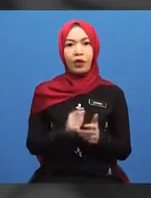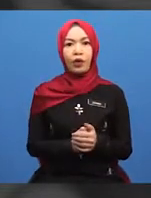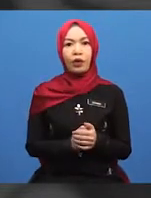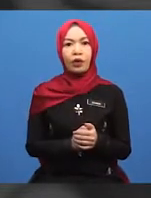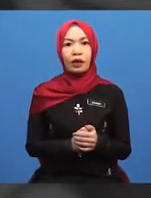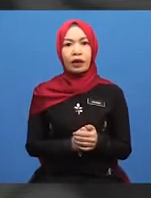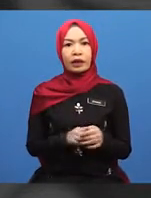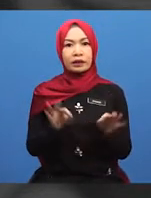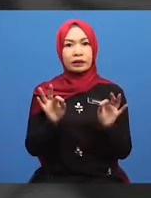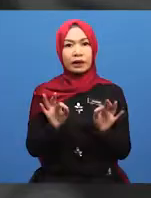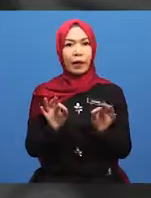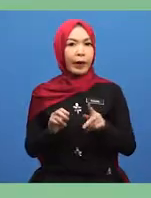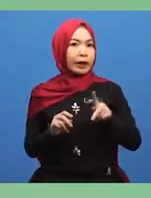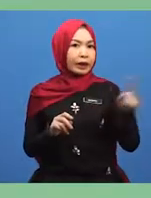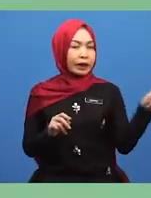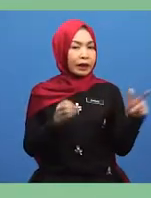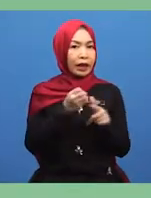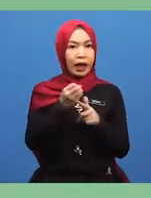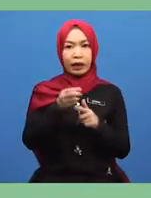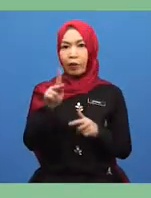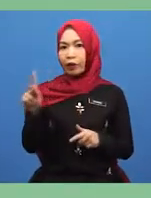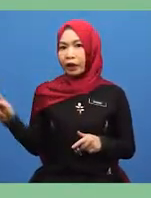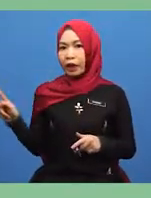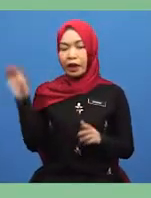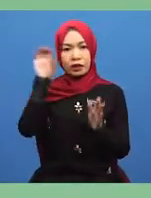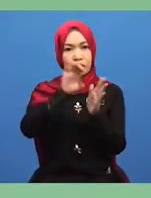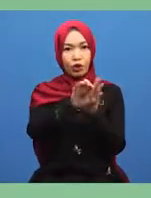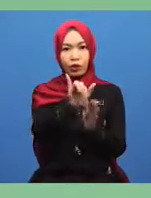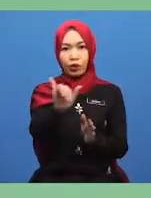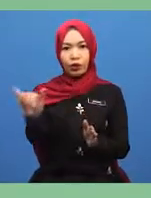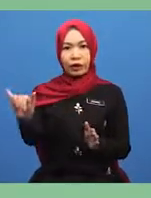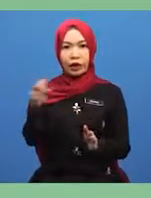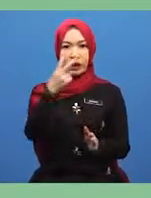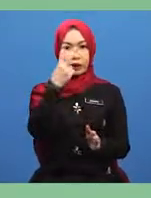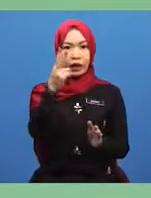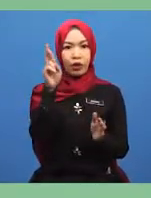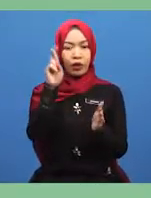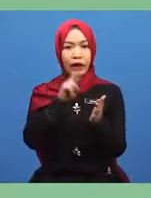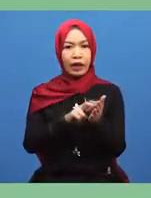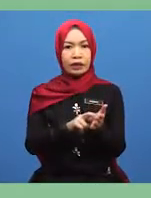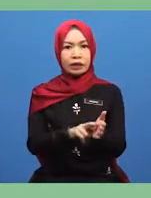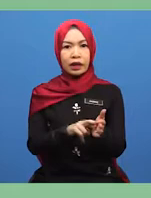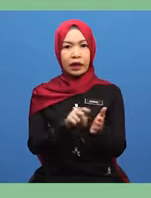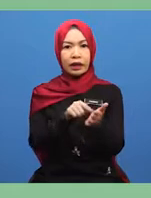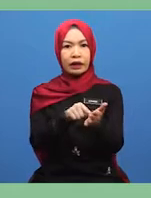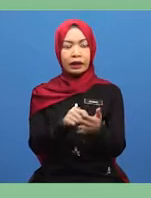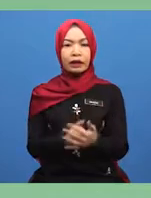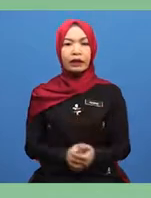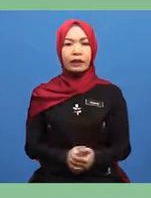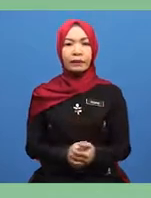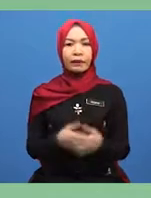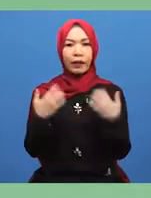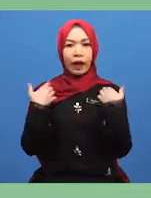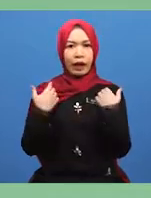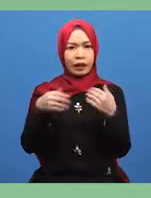ada ke kiri atau ke kanan. Sebagai contoh, berdasarkan Raja D, penurunan dan kenaikan